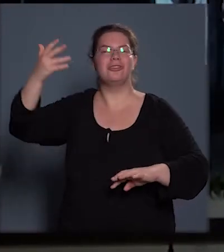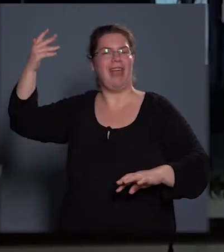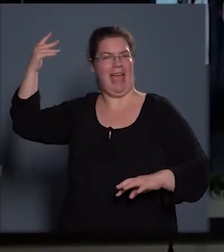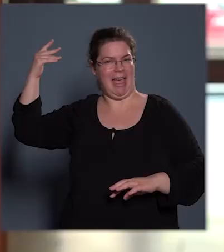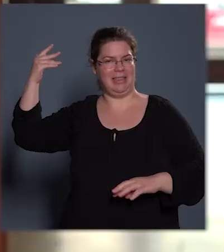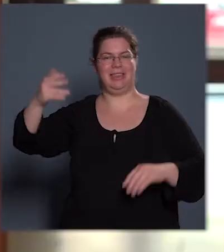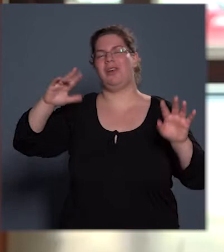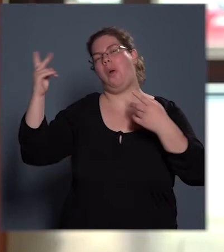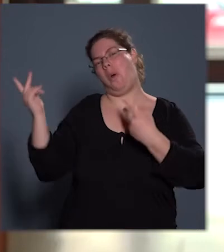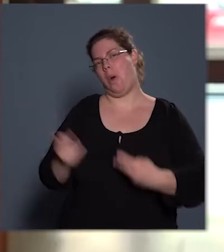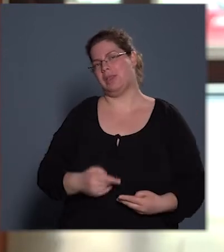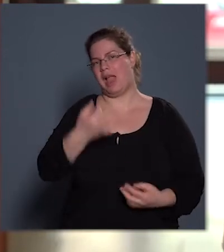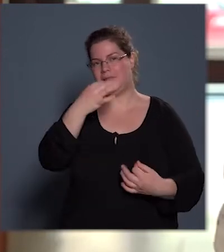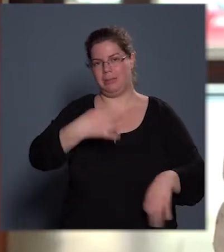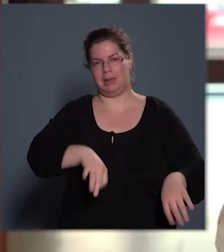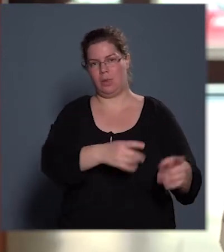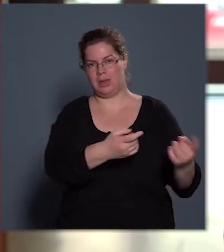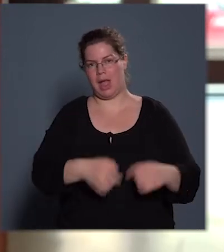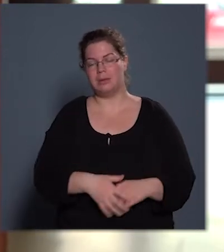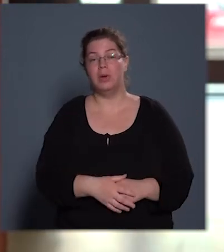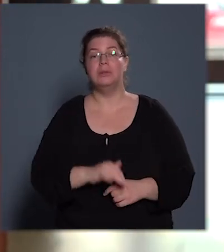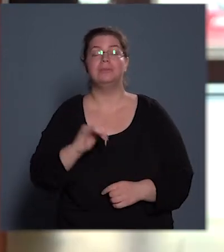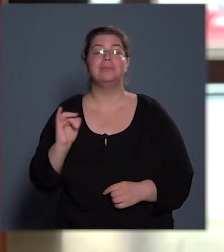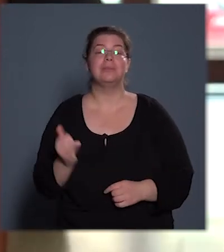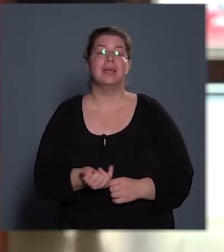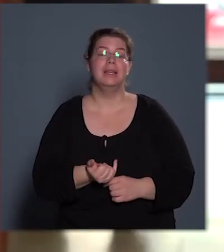még az ő őseik hoztak magukkal Németországból, és